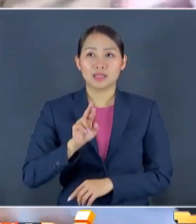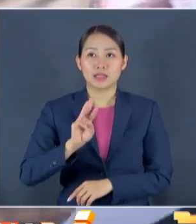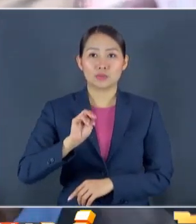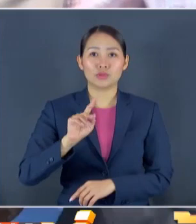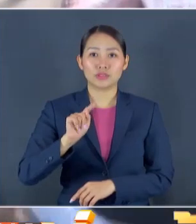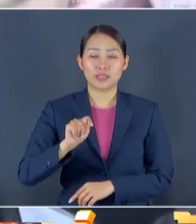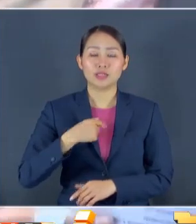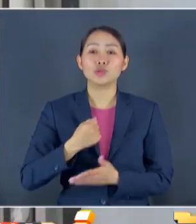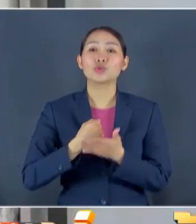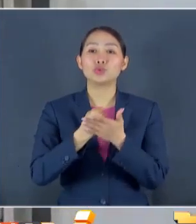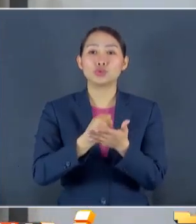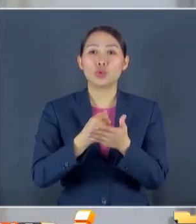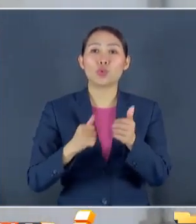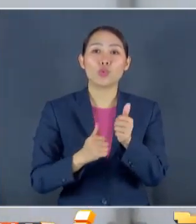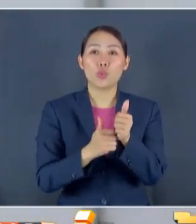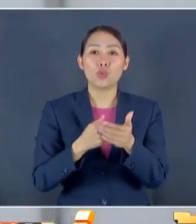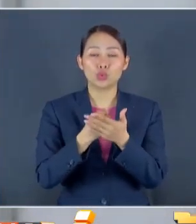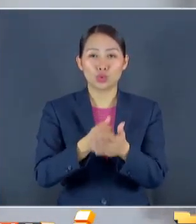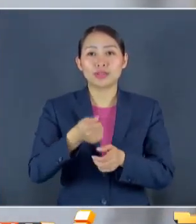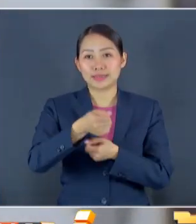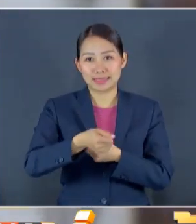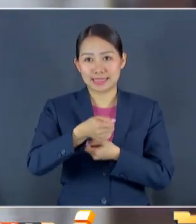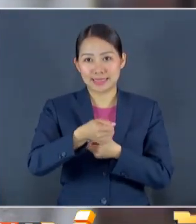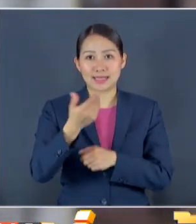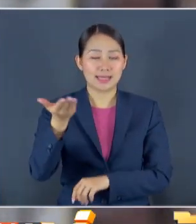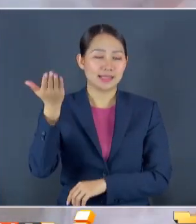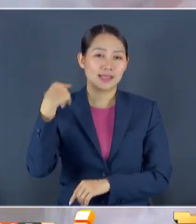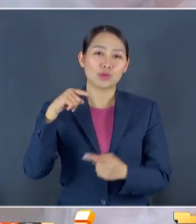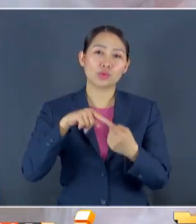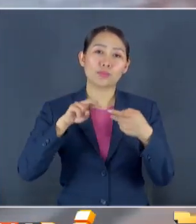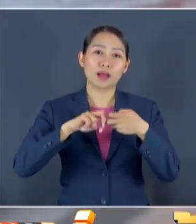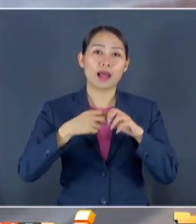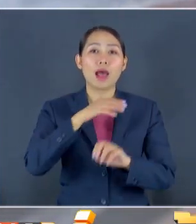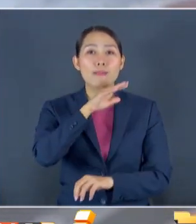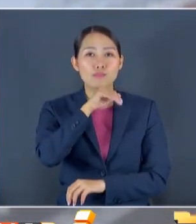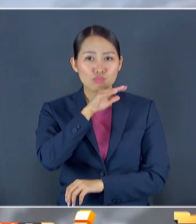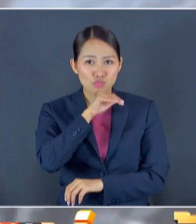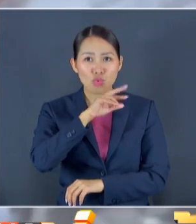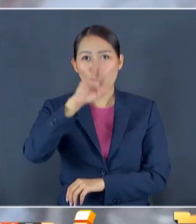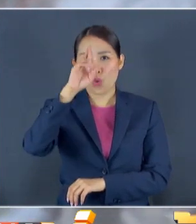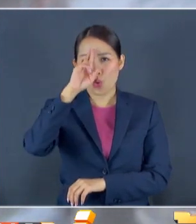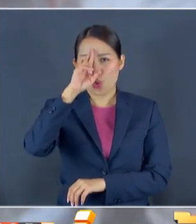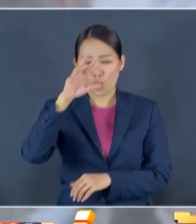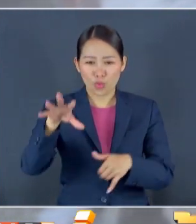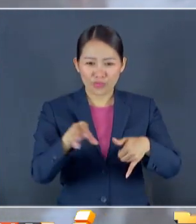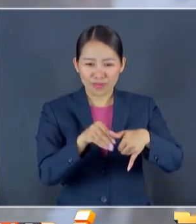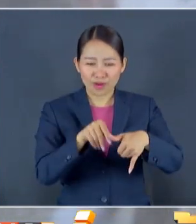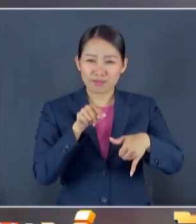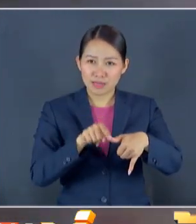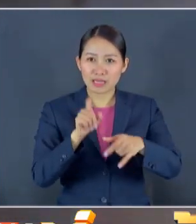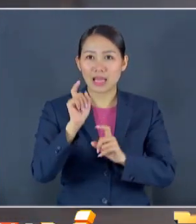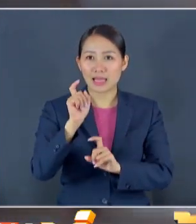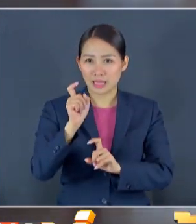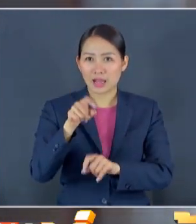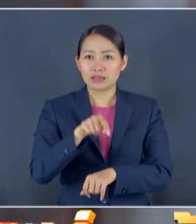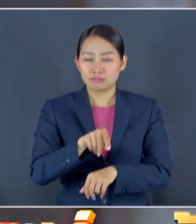งหนึ่งช่วงที่มีการระบาดของอหิวาหมูและมีประเด็นหมูเถื่อนเข้ามาก็เลยกำชับไปให้ใช้กฎหมายจัดการเด็ดขาดไปเลยนะ